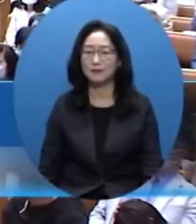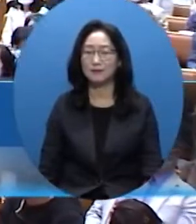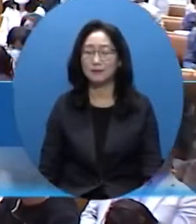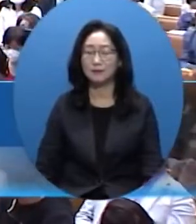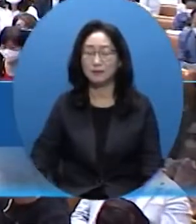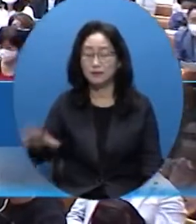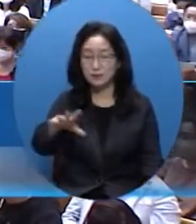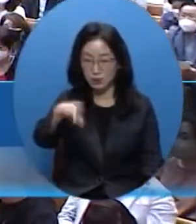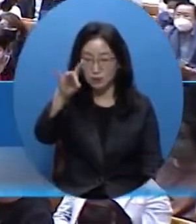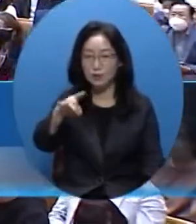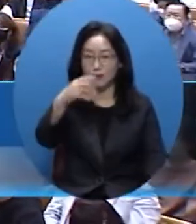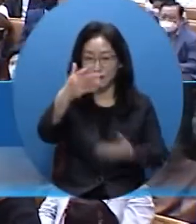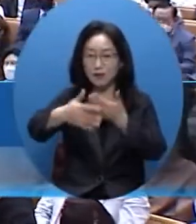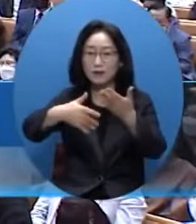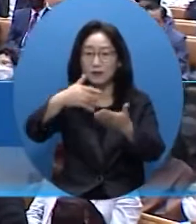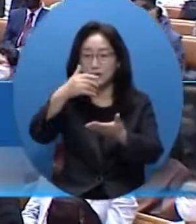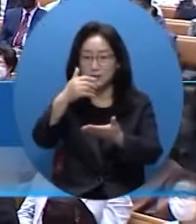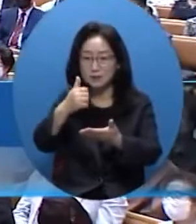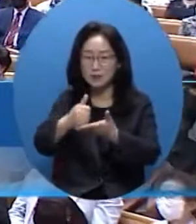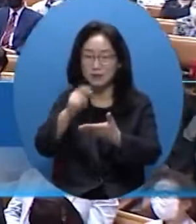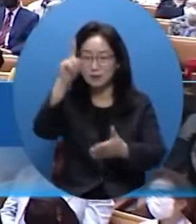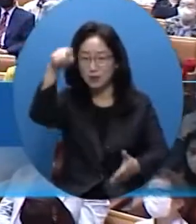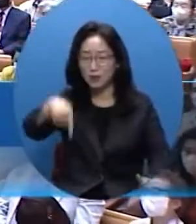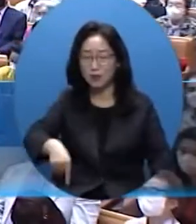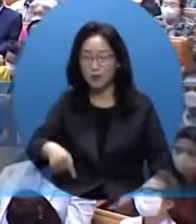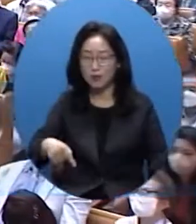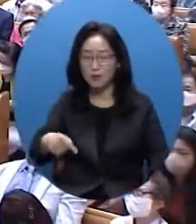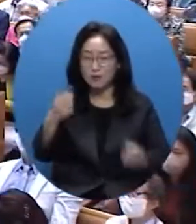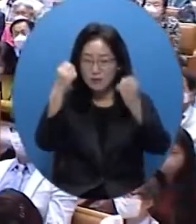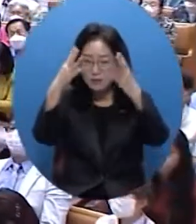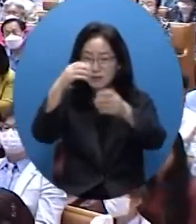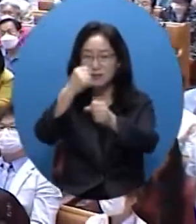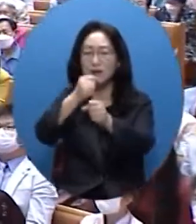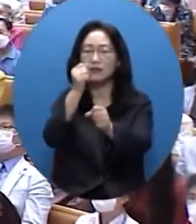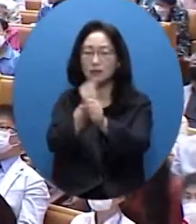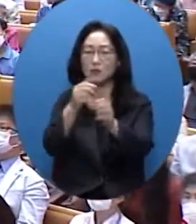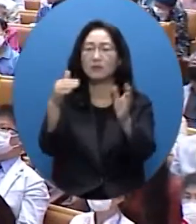태초에 하나님이 천지를 창조하셨습니다